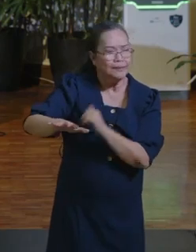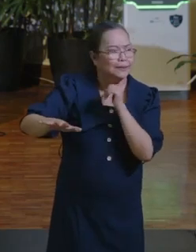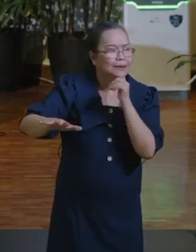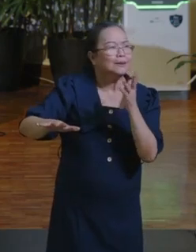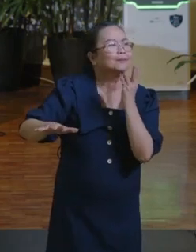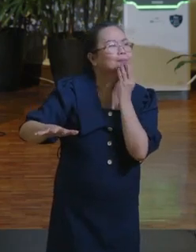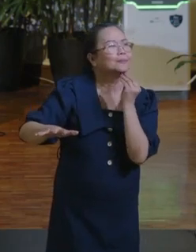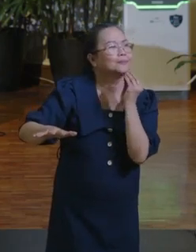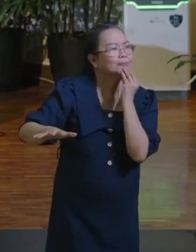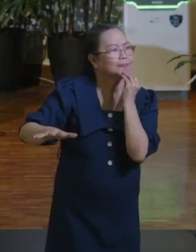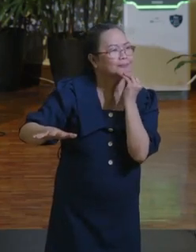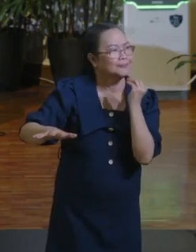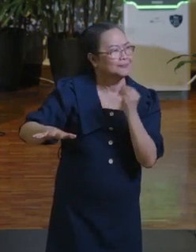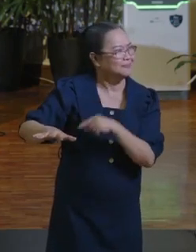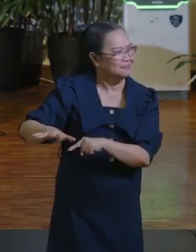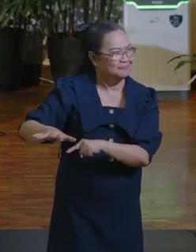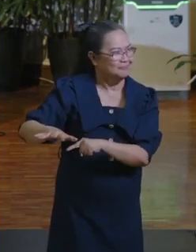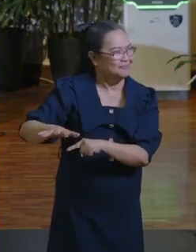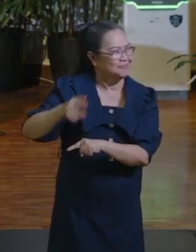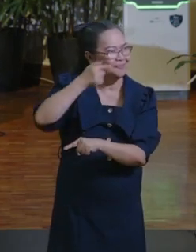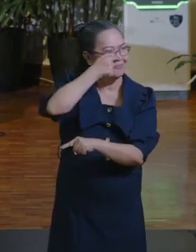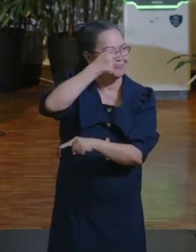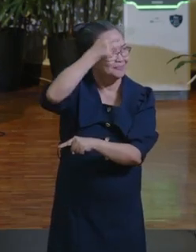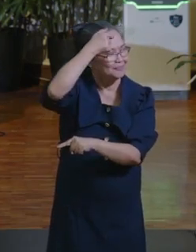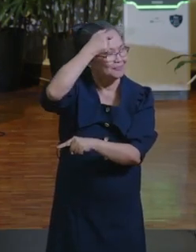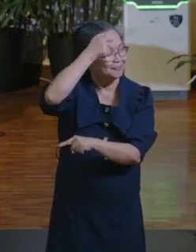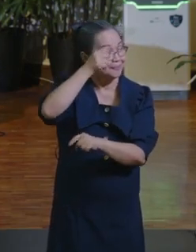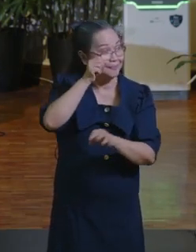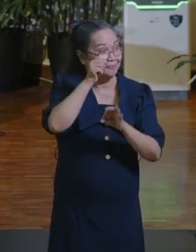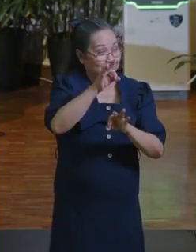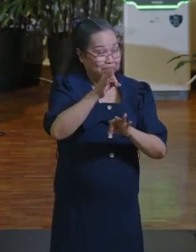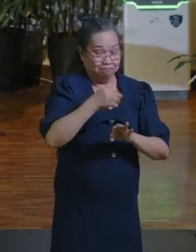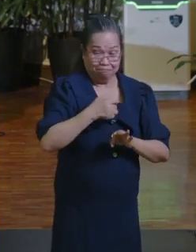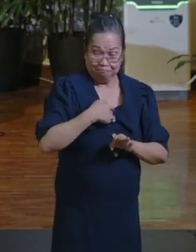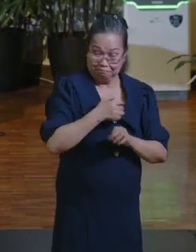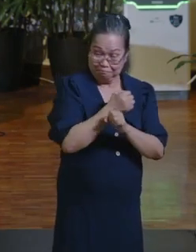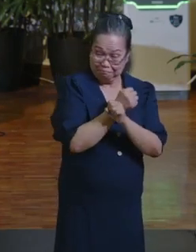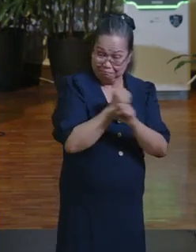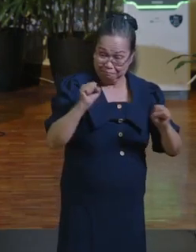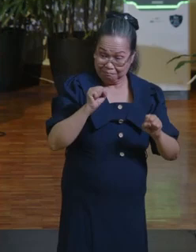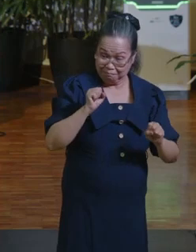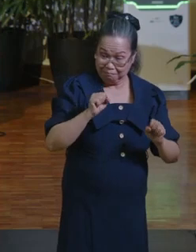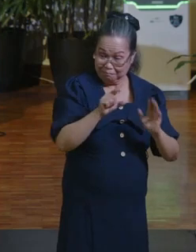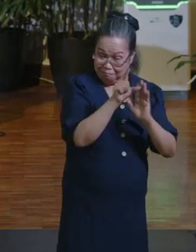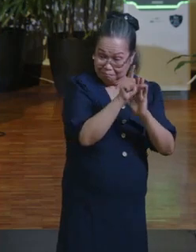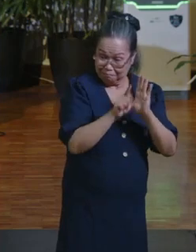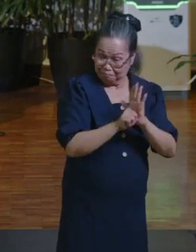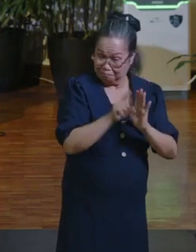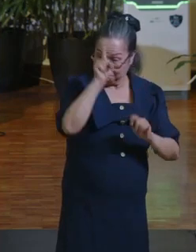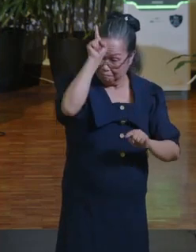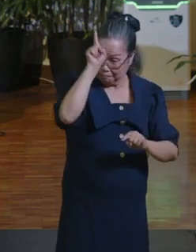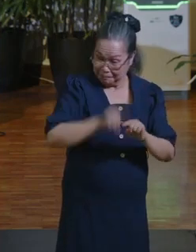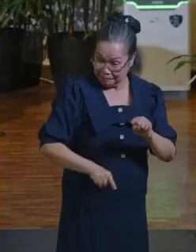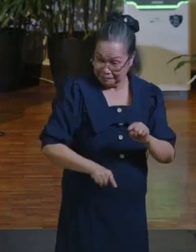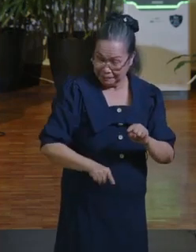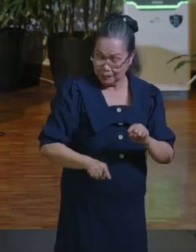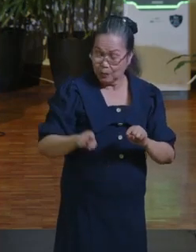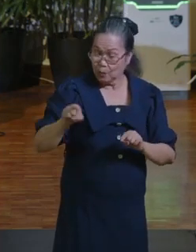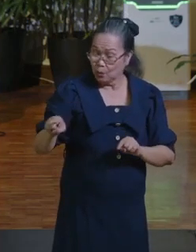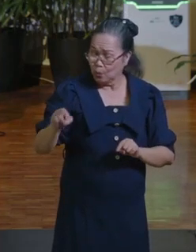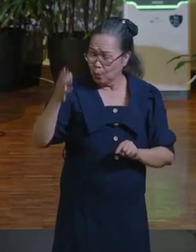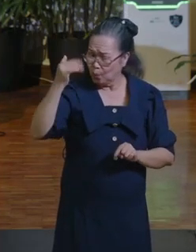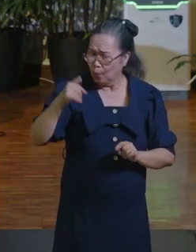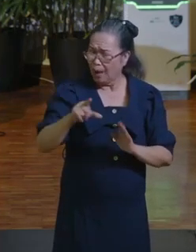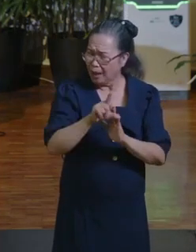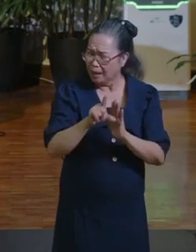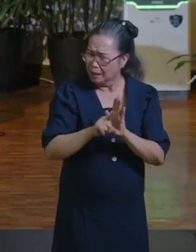Sabi niya, nagtanong siya, kung hindi nga naman tayo naliligtas sa batas, sabi niya sa verse 19, why then the